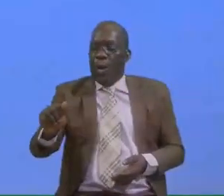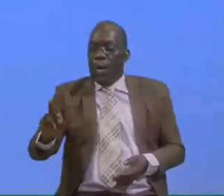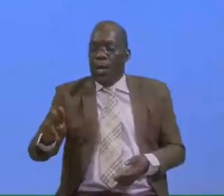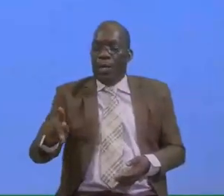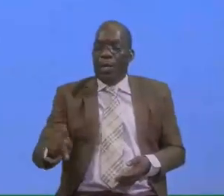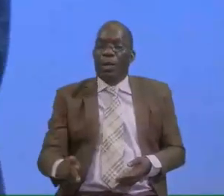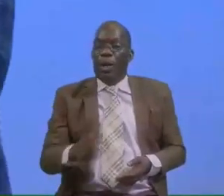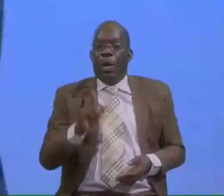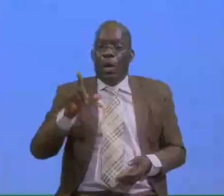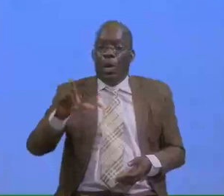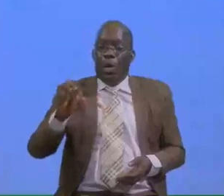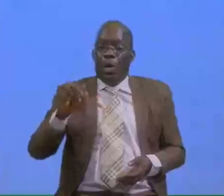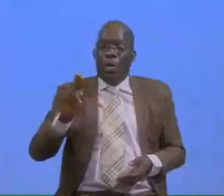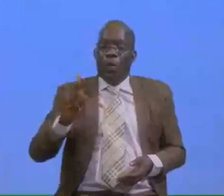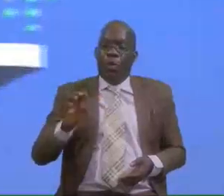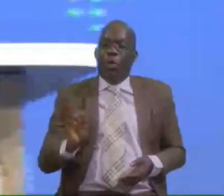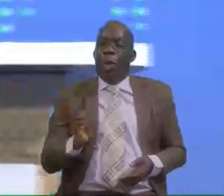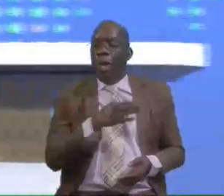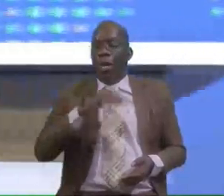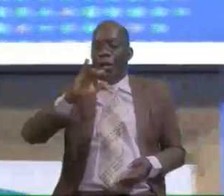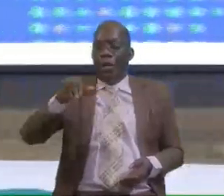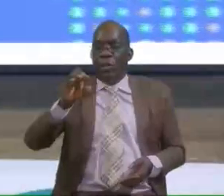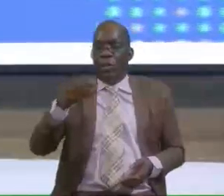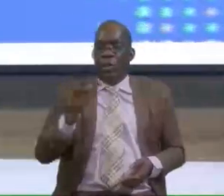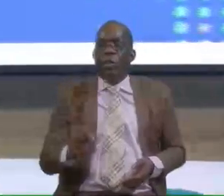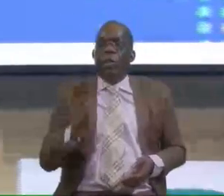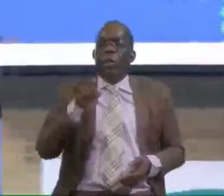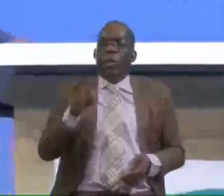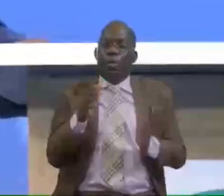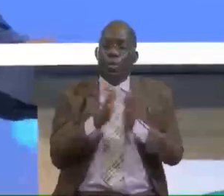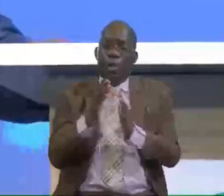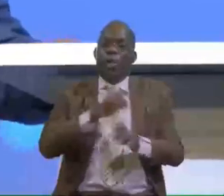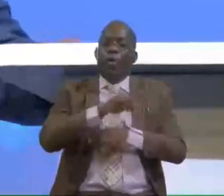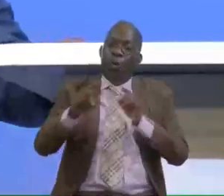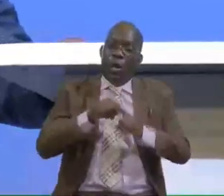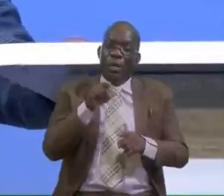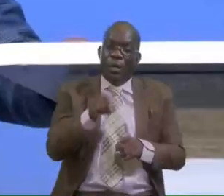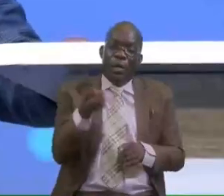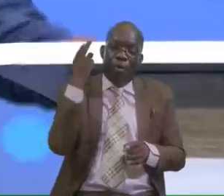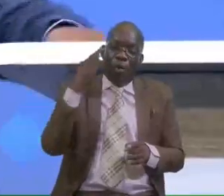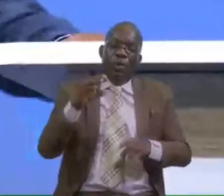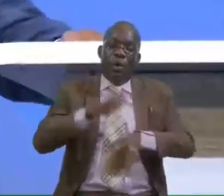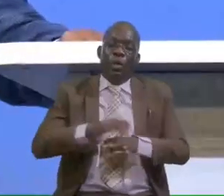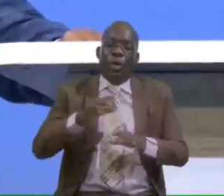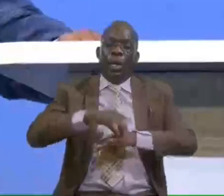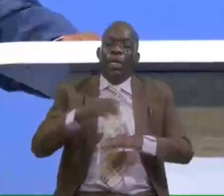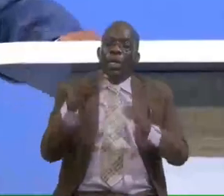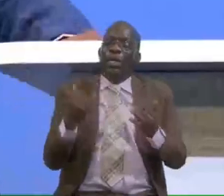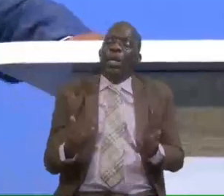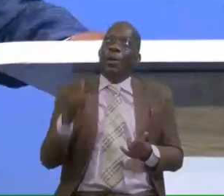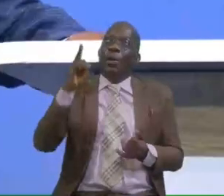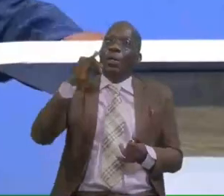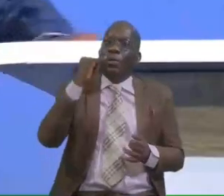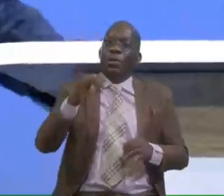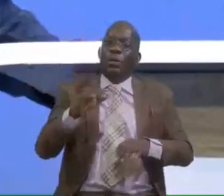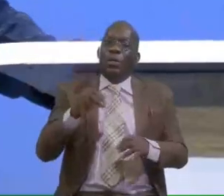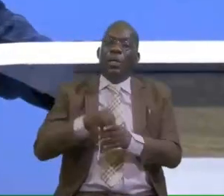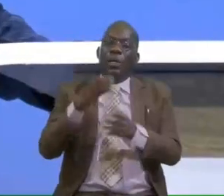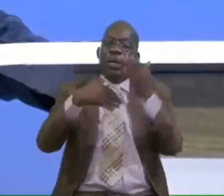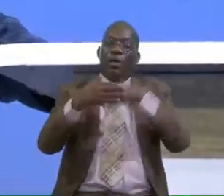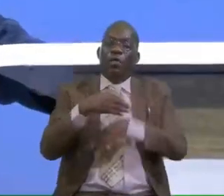il a intercédé pour nous quand il était sur la terre. Maintenant, il est au ciel et il